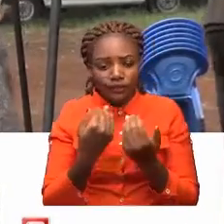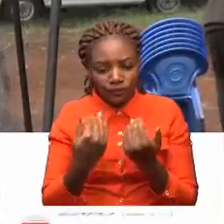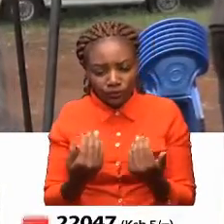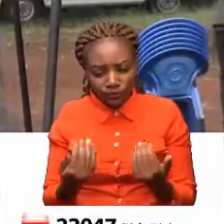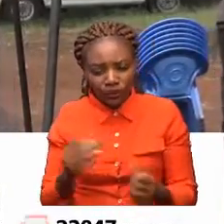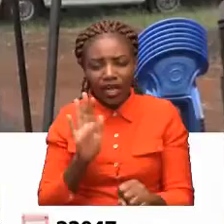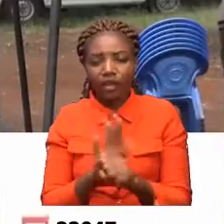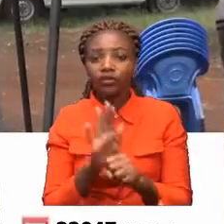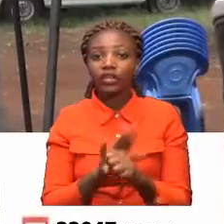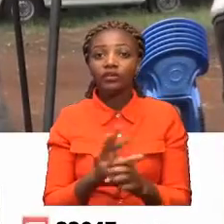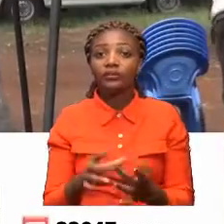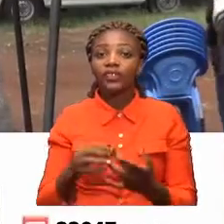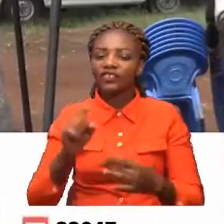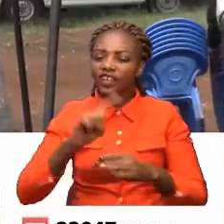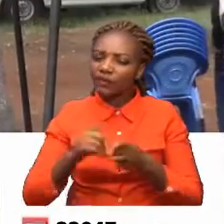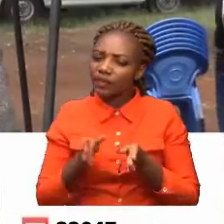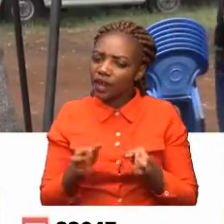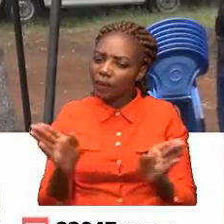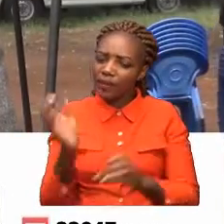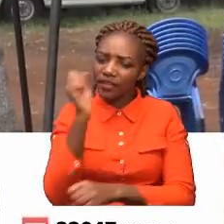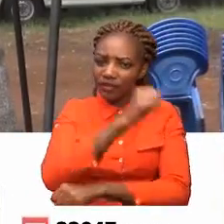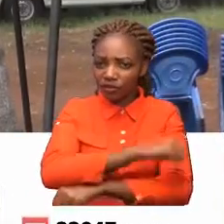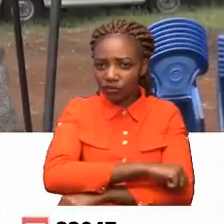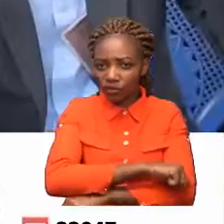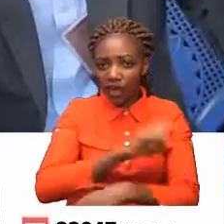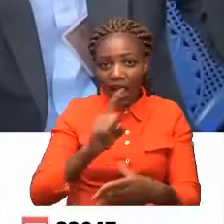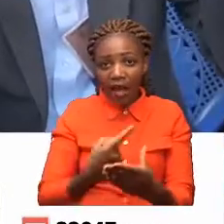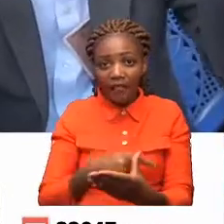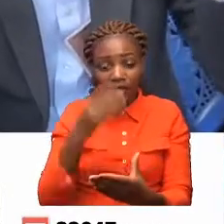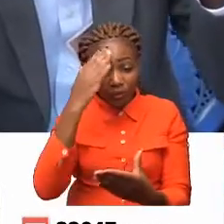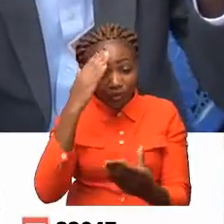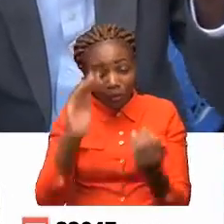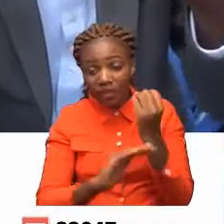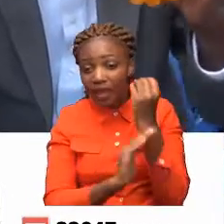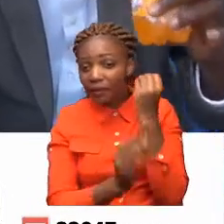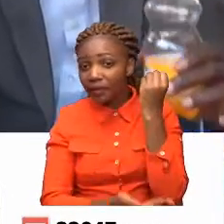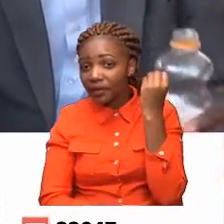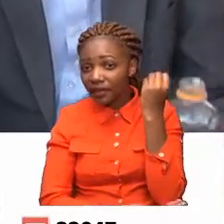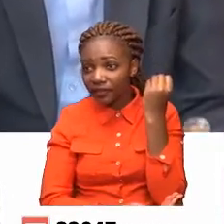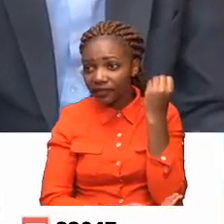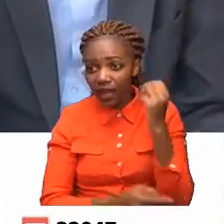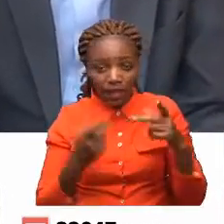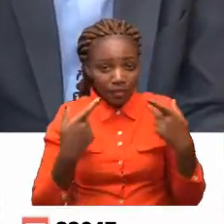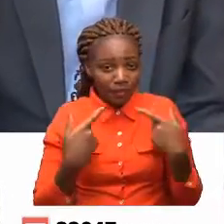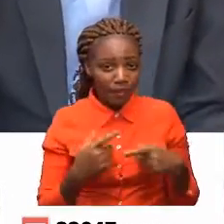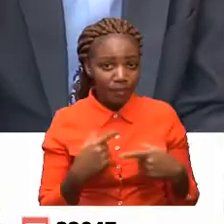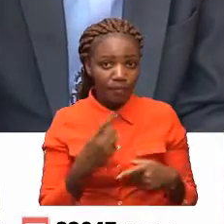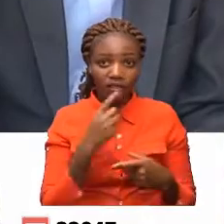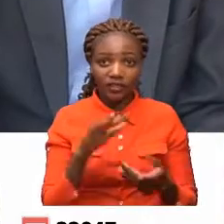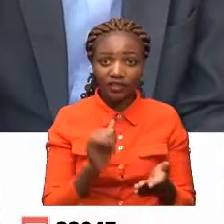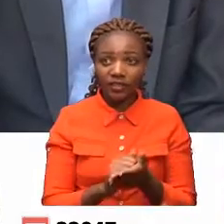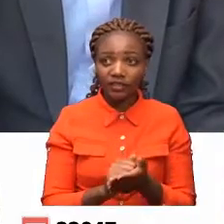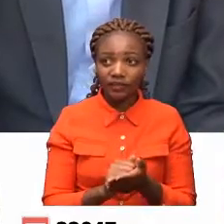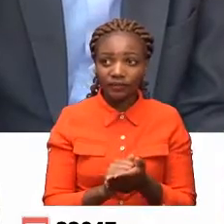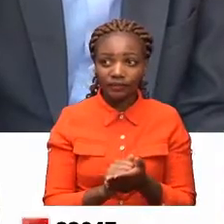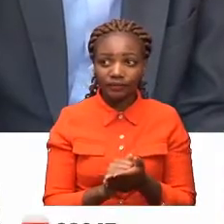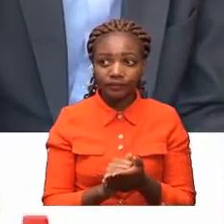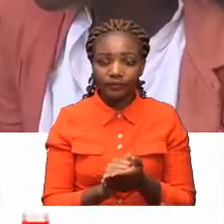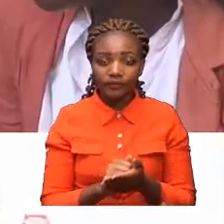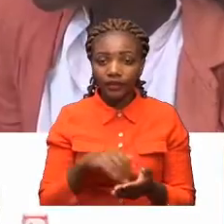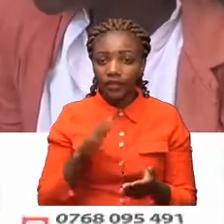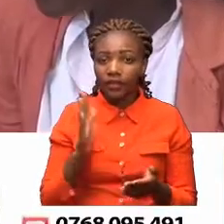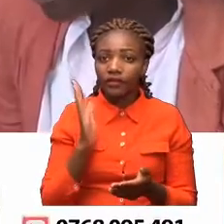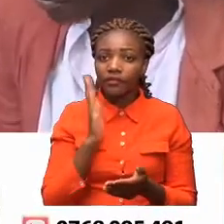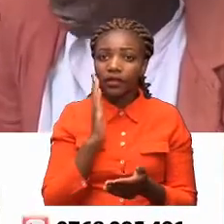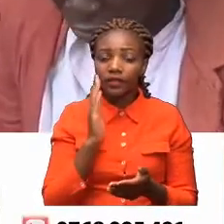wakiingia shule ndio tunapata wamepata mimba. Wenyeji wamehoji wakongwe huachiwa jukumu nzito la